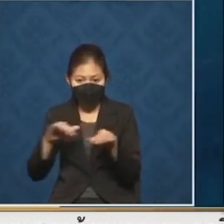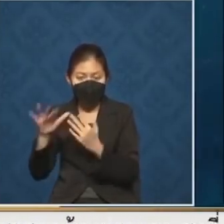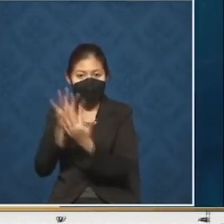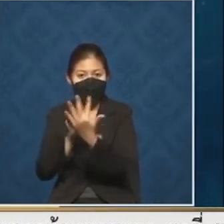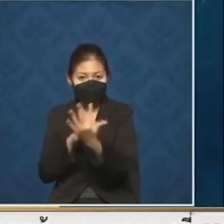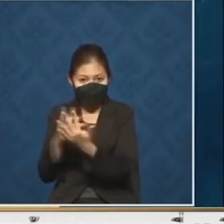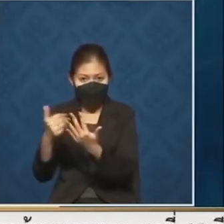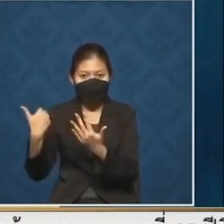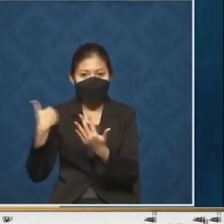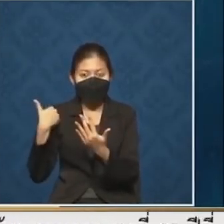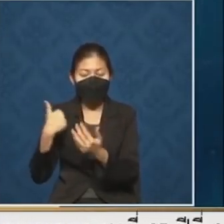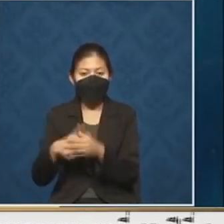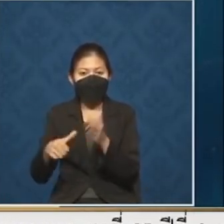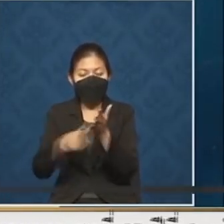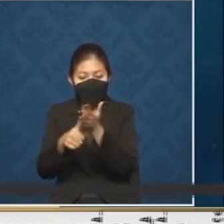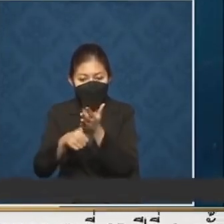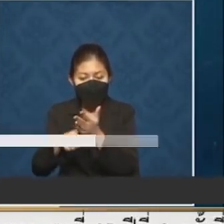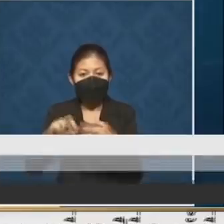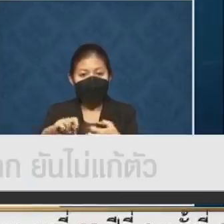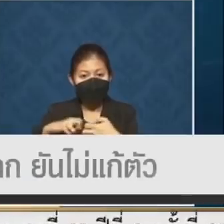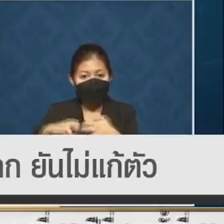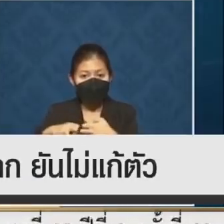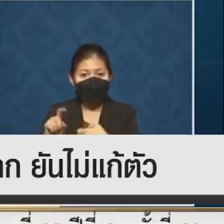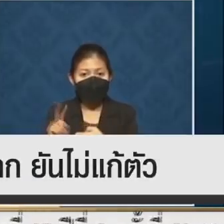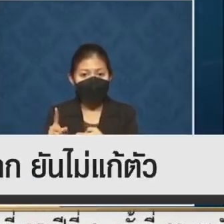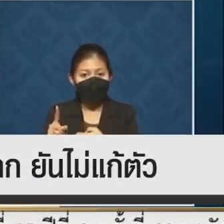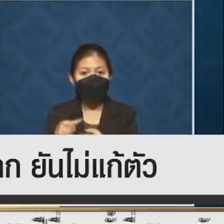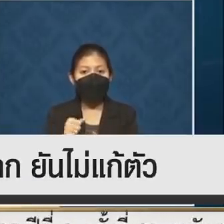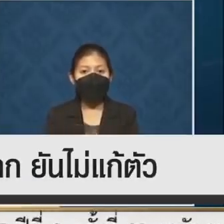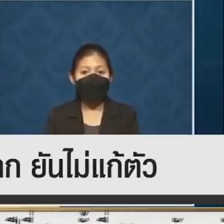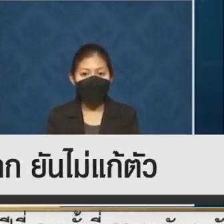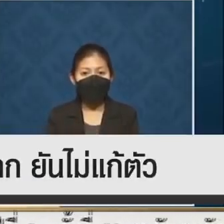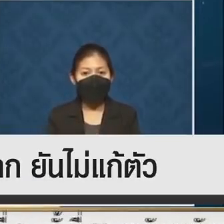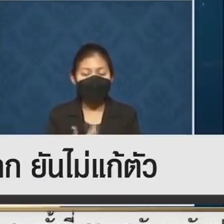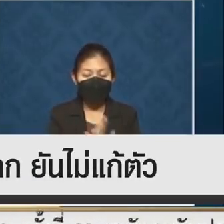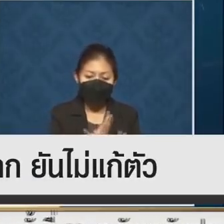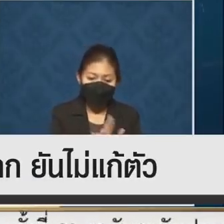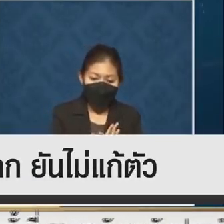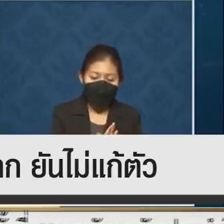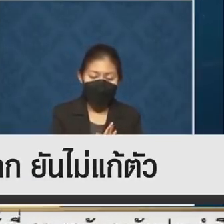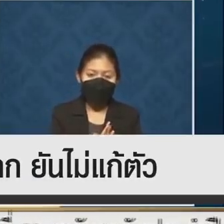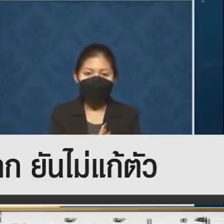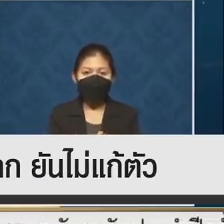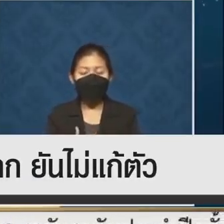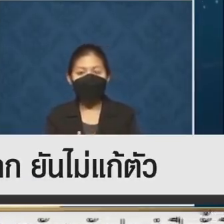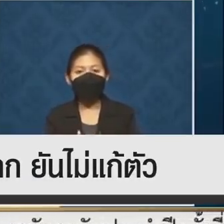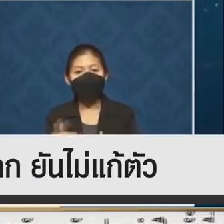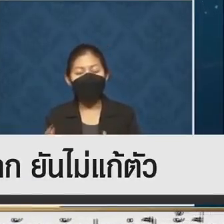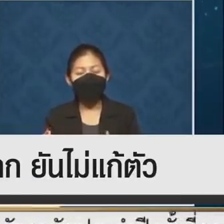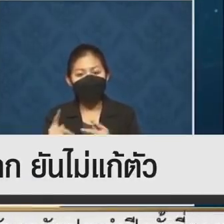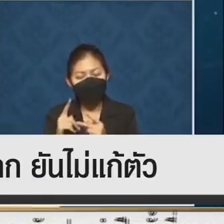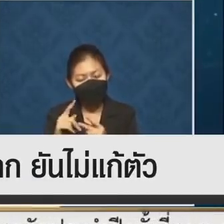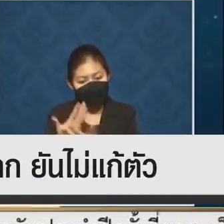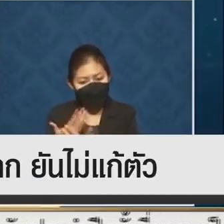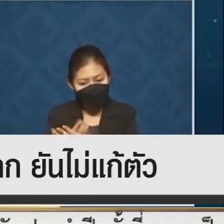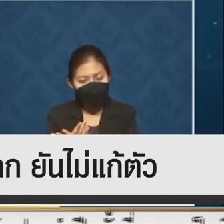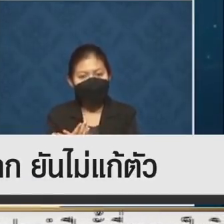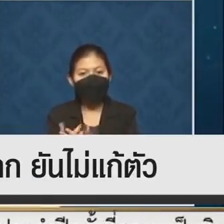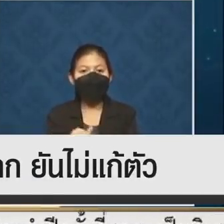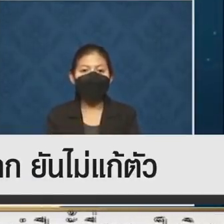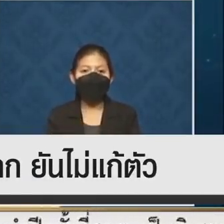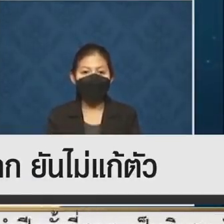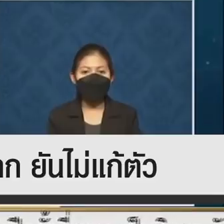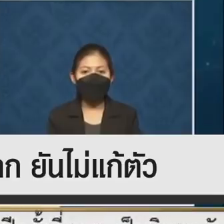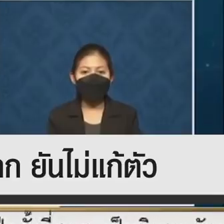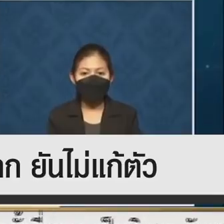ที่จะเตรียมการแก้ปัญหาในเรื่องของการเงินการคลังงบประมาณของเรานะให้มีความพร้อมนะ